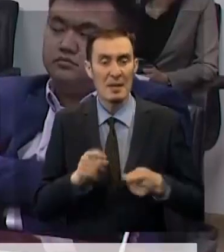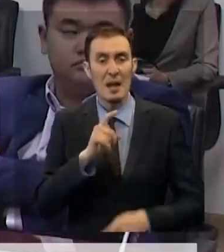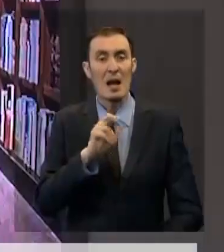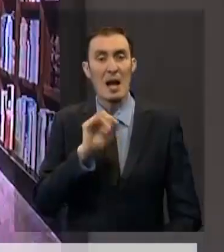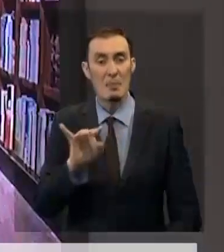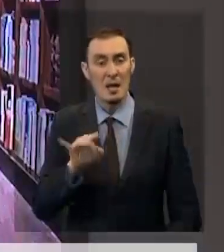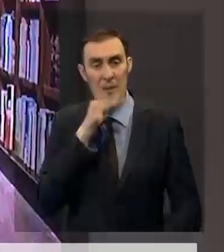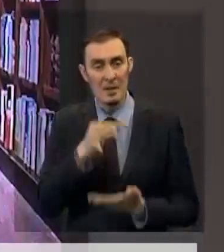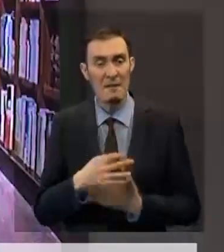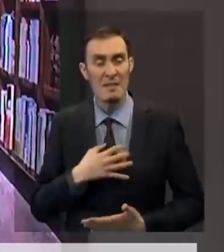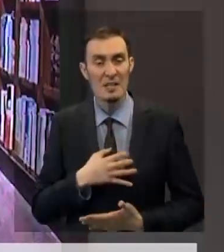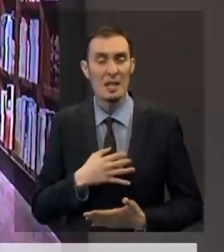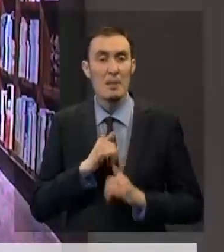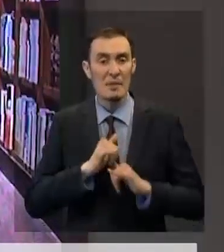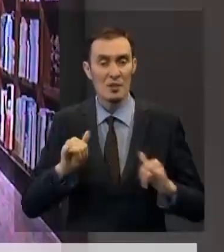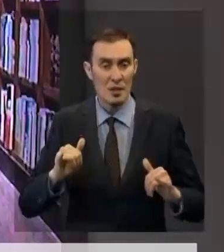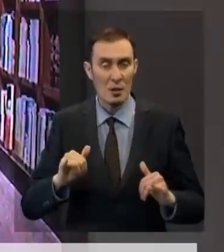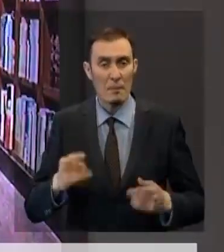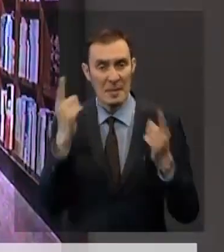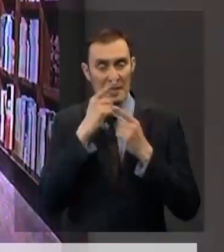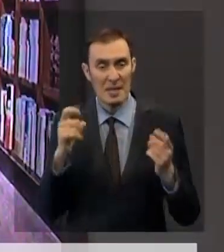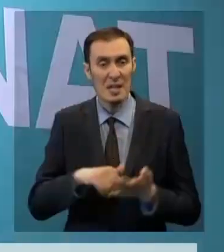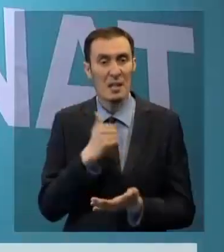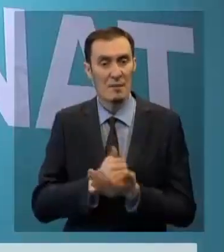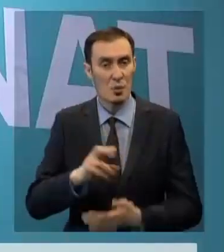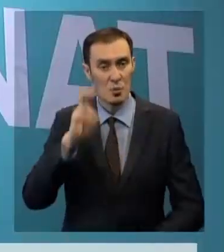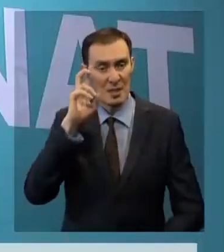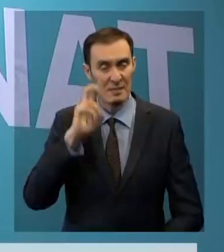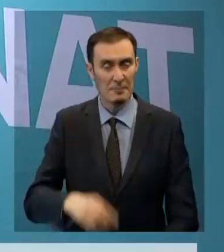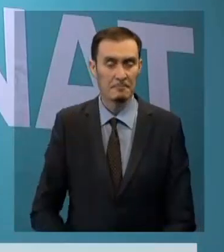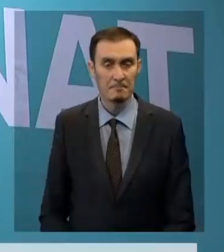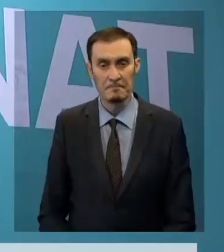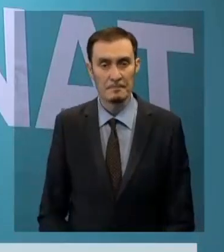отметил важность информационного продвижения послания главы государства.